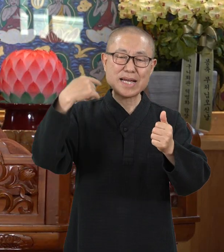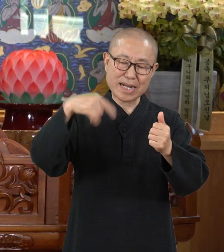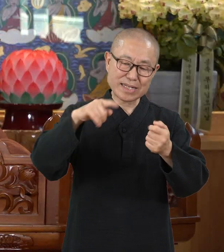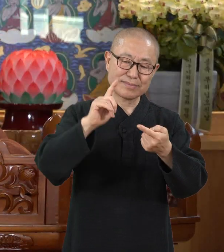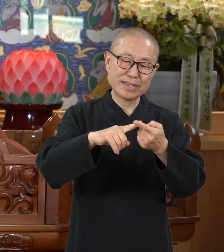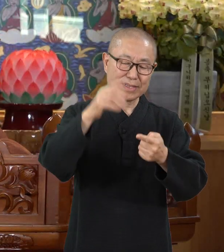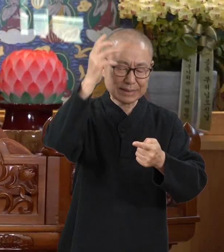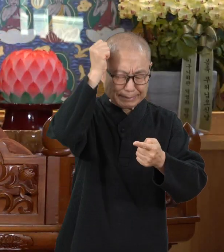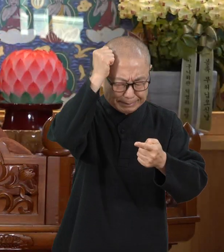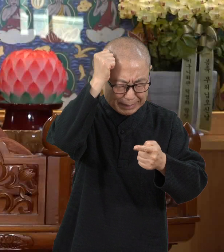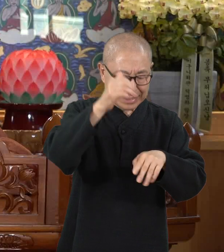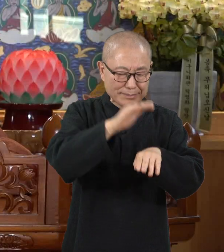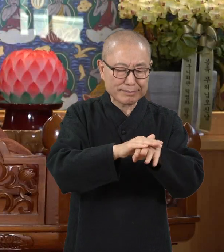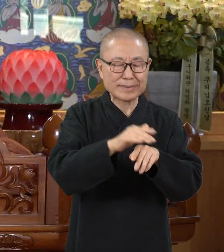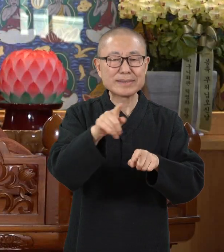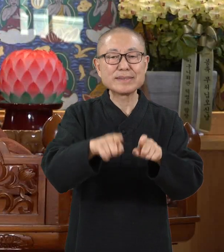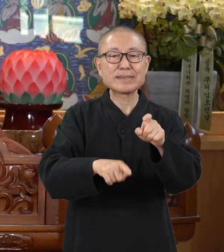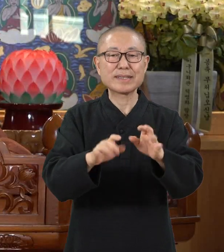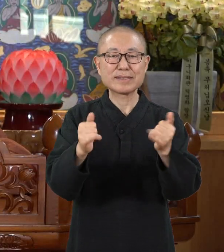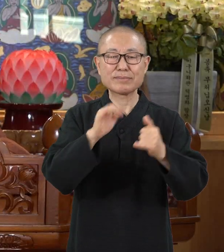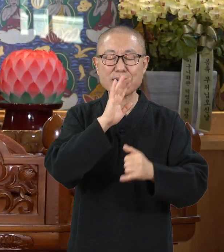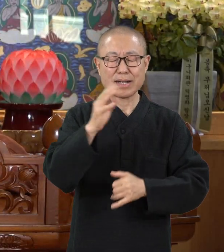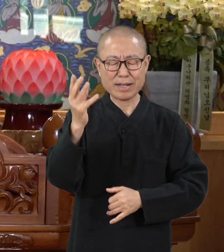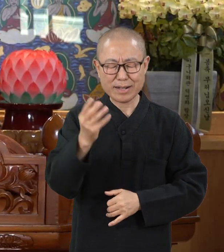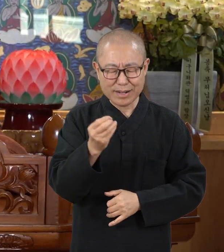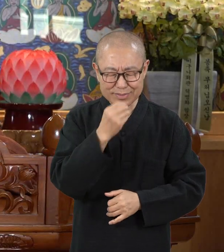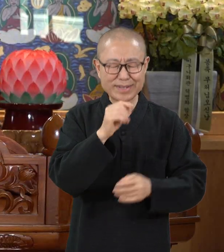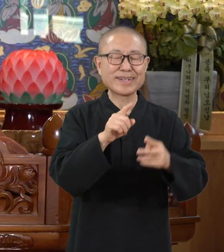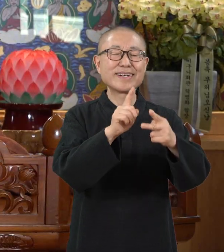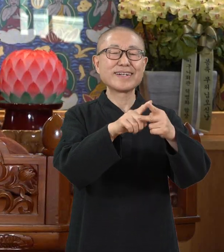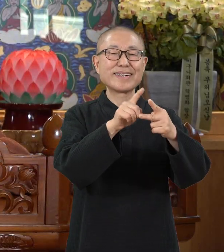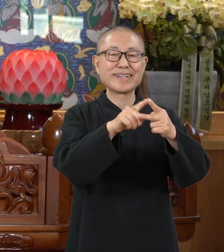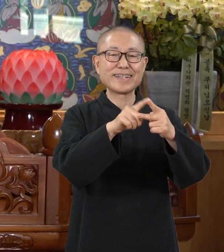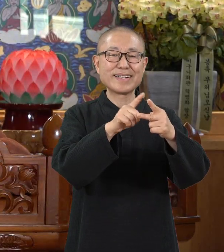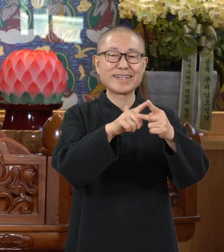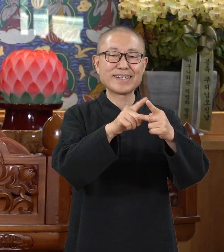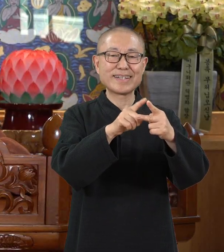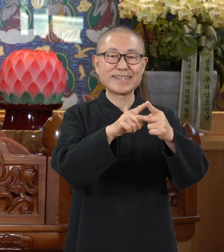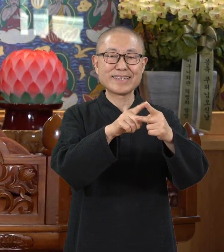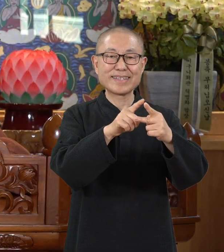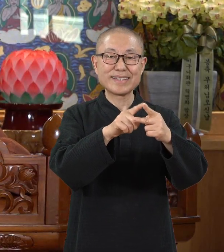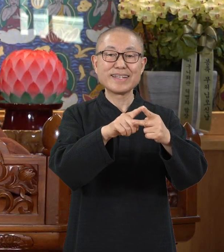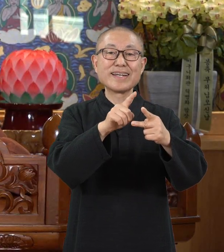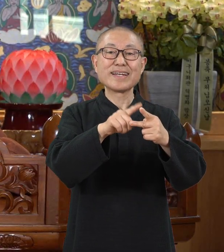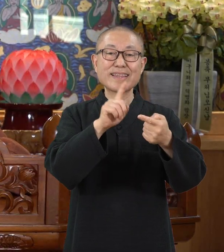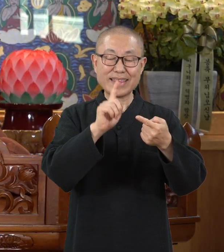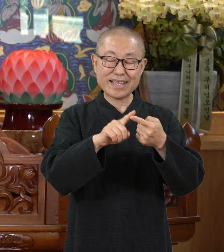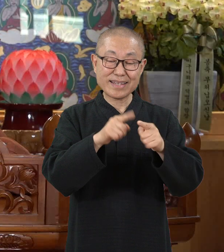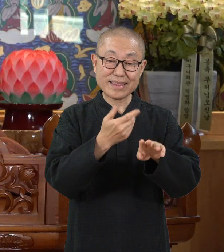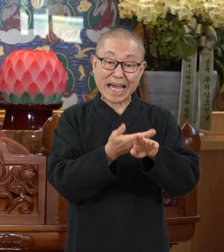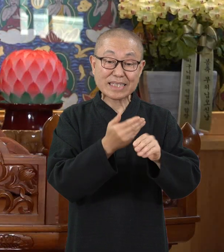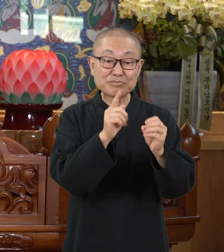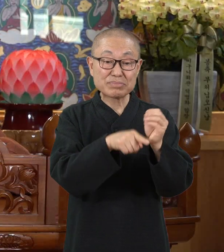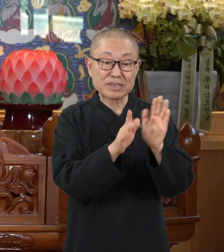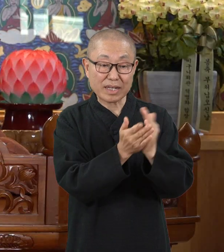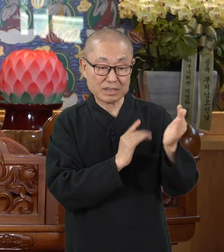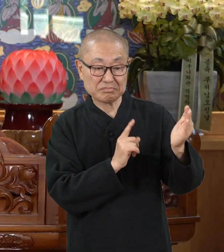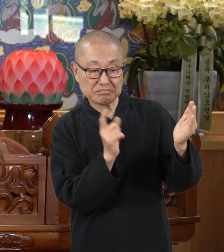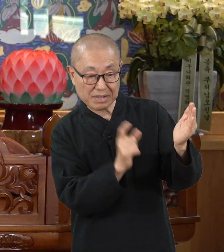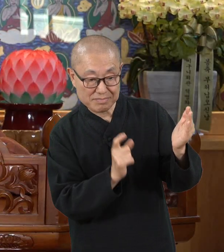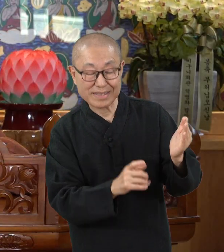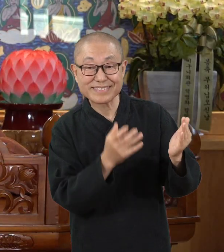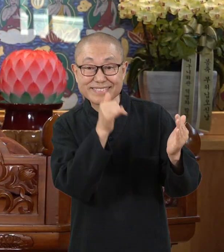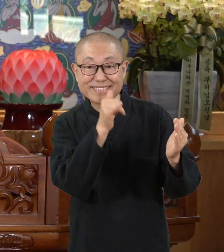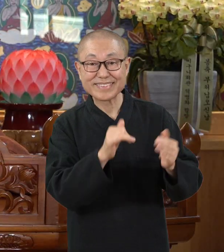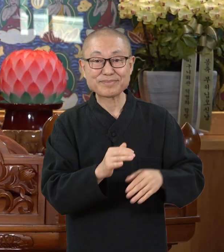가르침을 그대로 실천하는 굉장히 거룩한 왕비예요. 이 말리카 왕비에 대해서는 여러 경전에